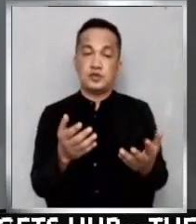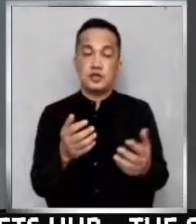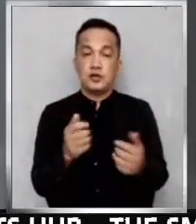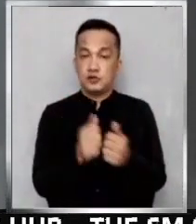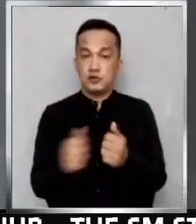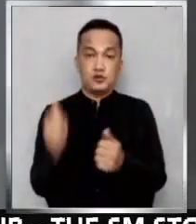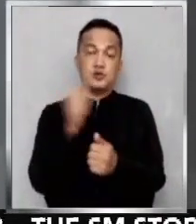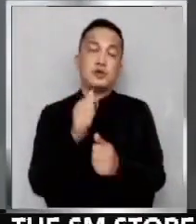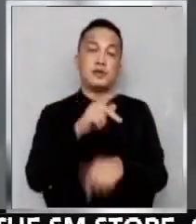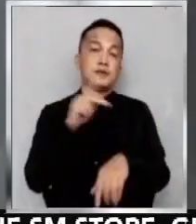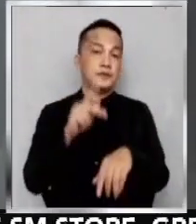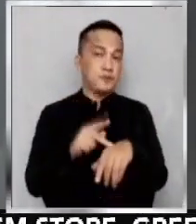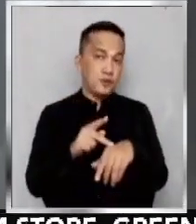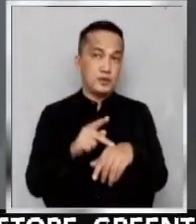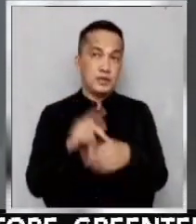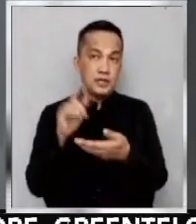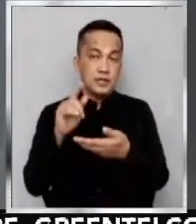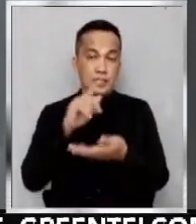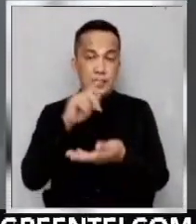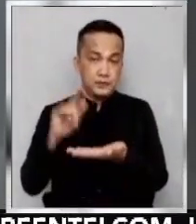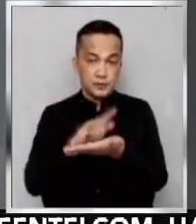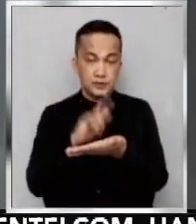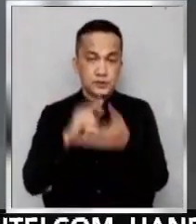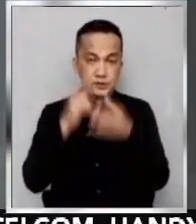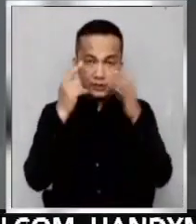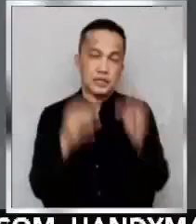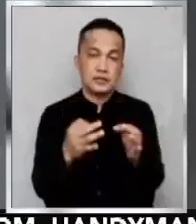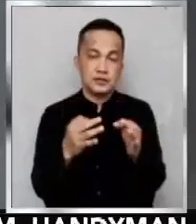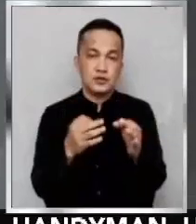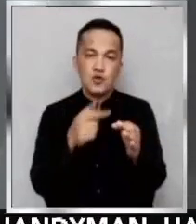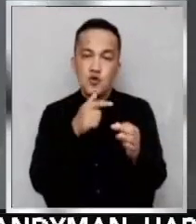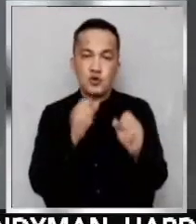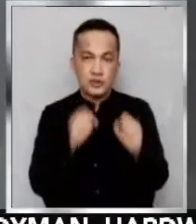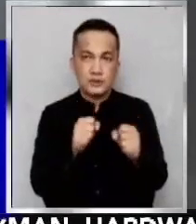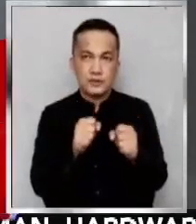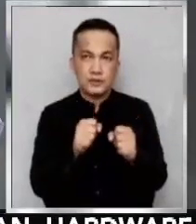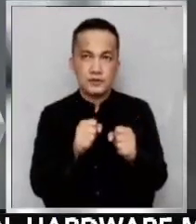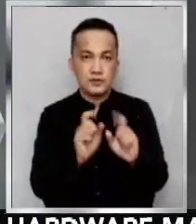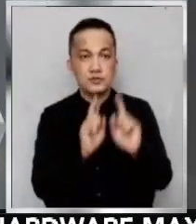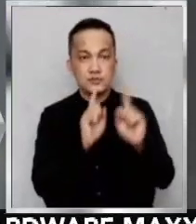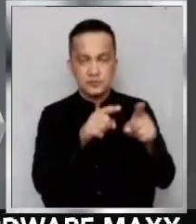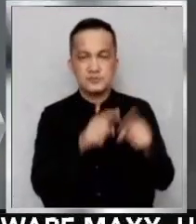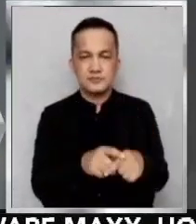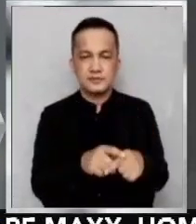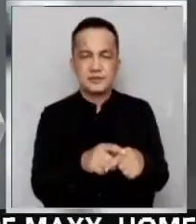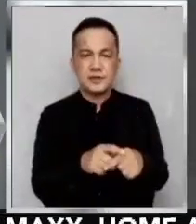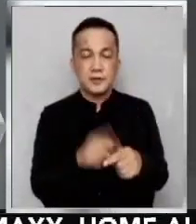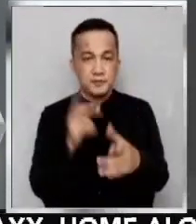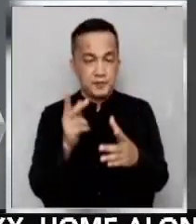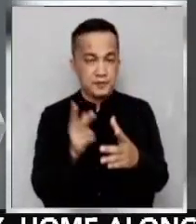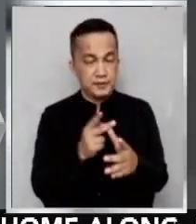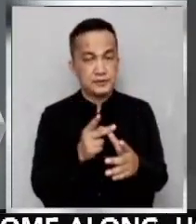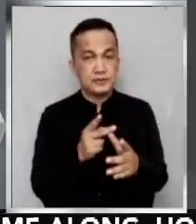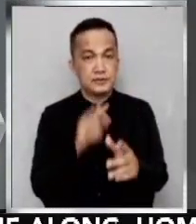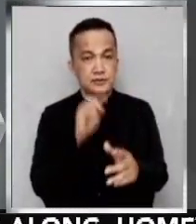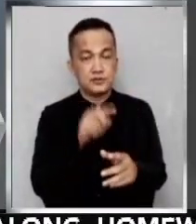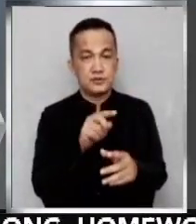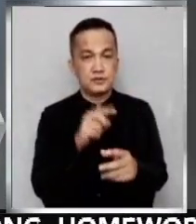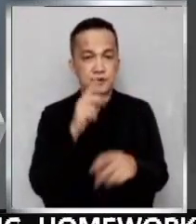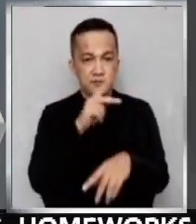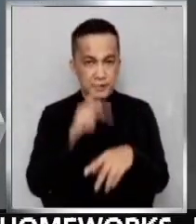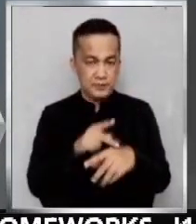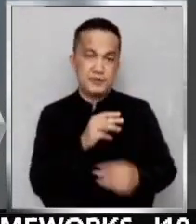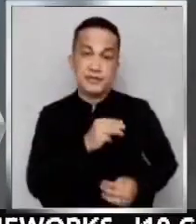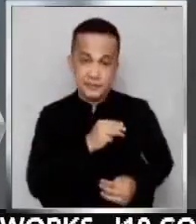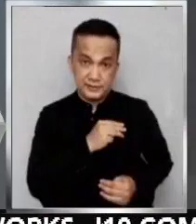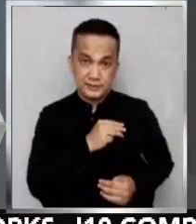Philippine Air Force, determines who can fuel up there. So primarily that's going to be Philippine military.